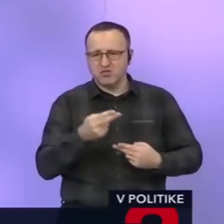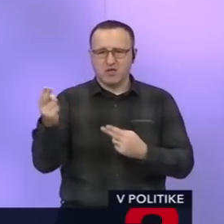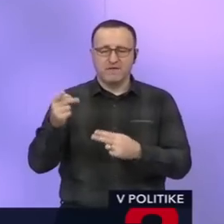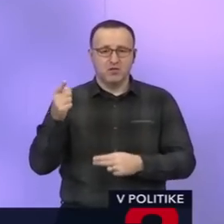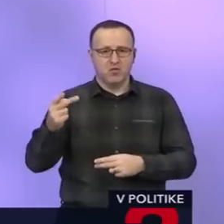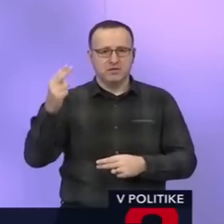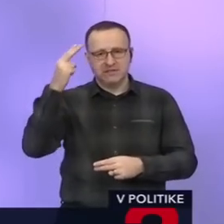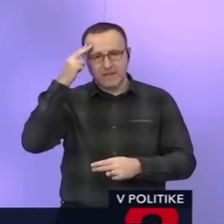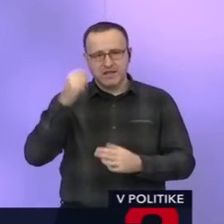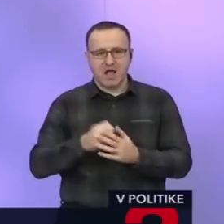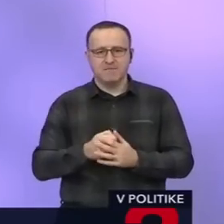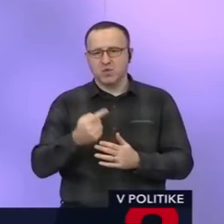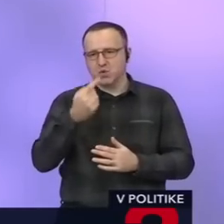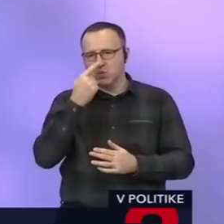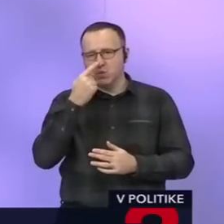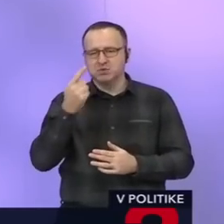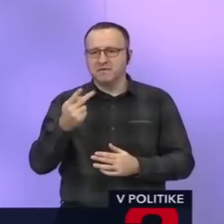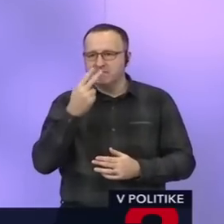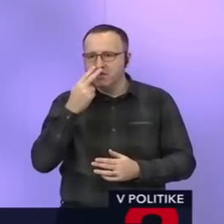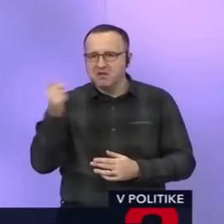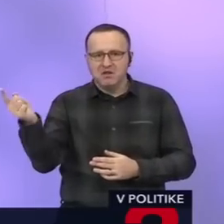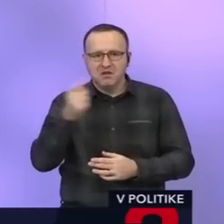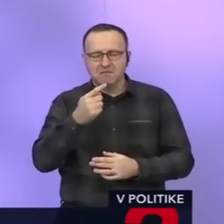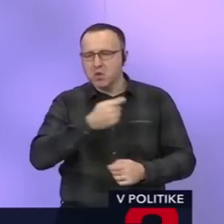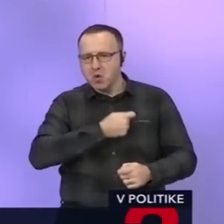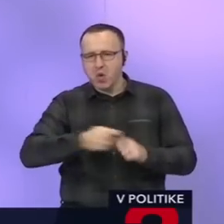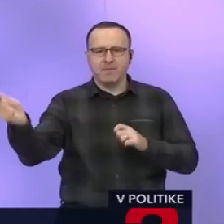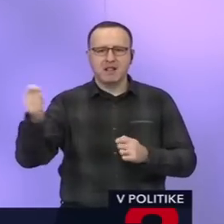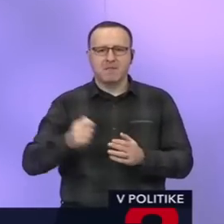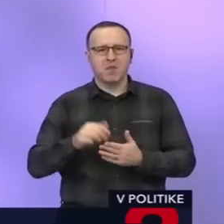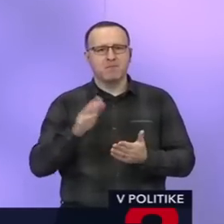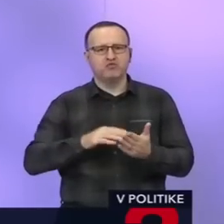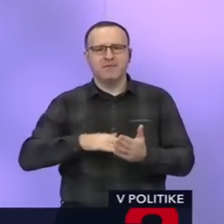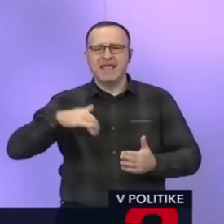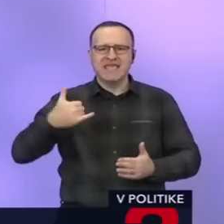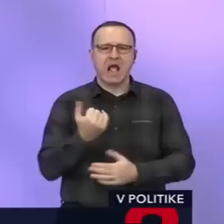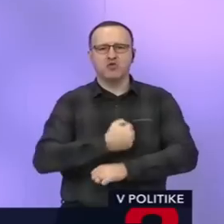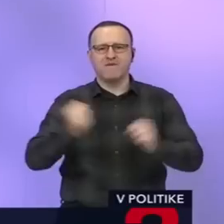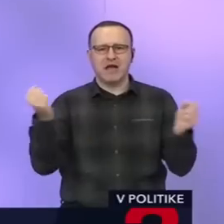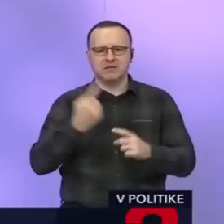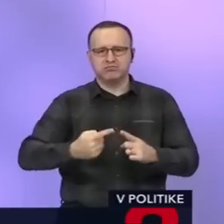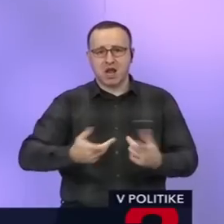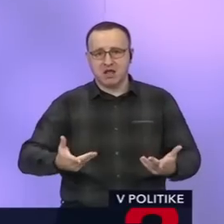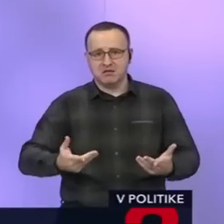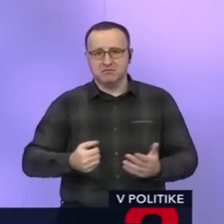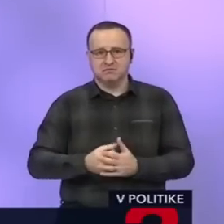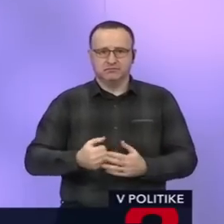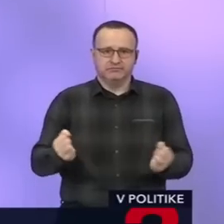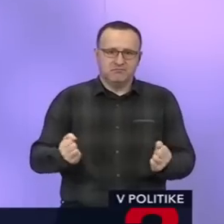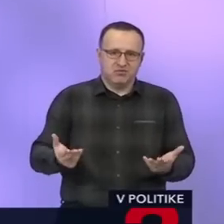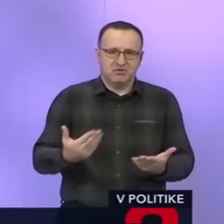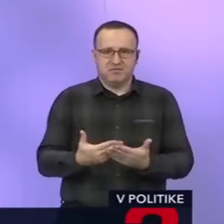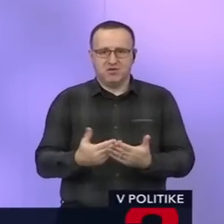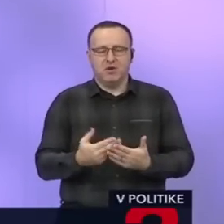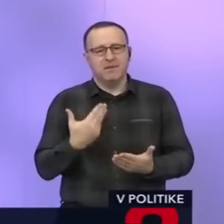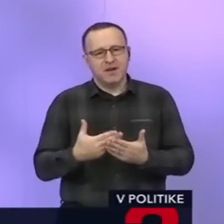znamenať neadekvátnu reakciu Ruska, vrátane použitia taktických jadrových zbraní. Takže je tu určitá snaha o koordináciu aj z